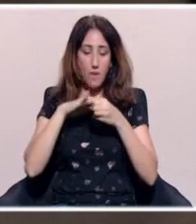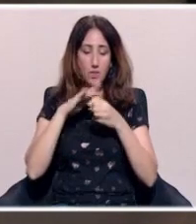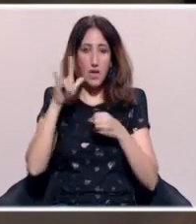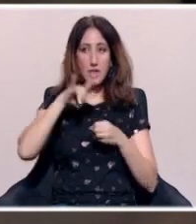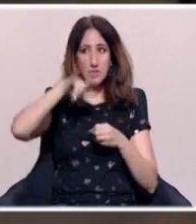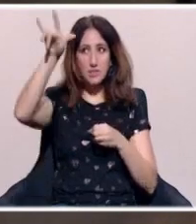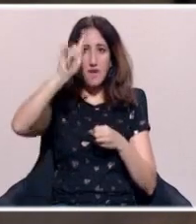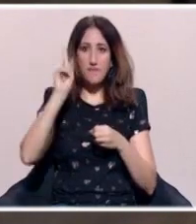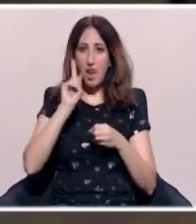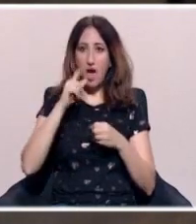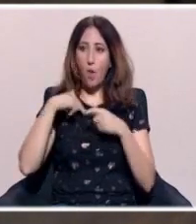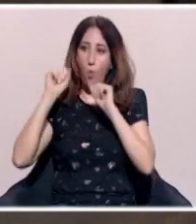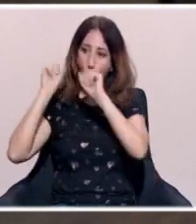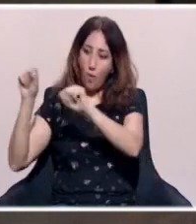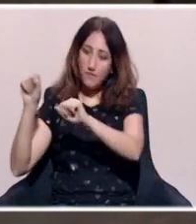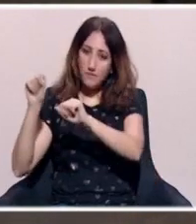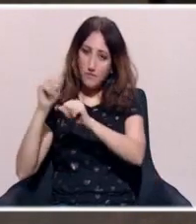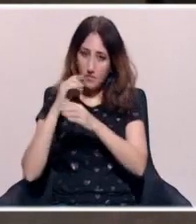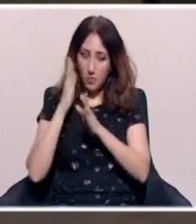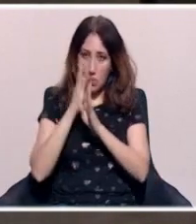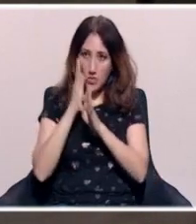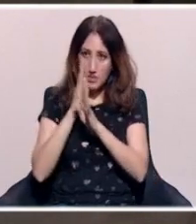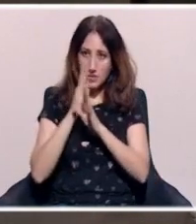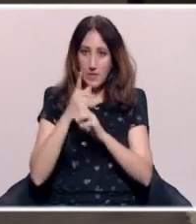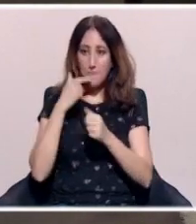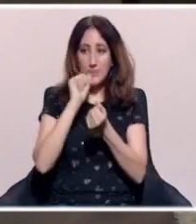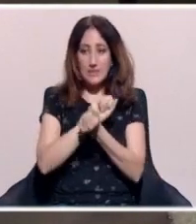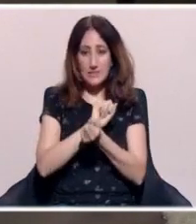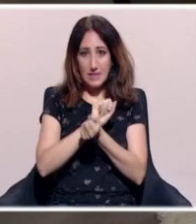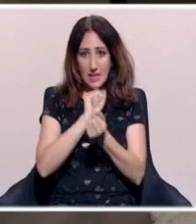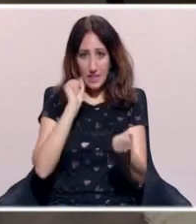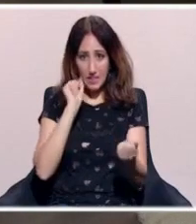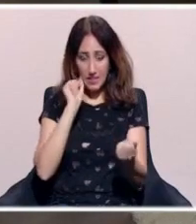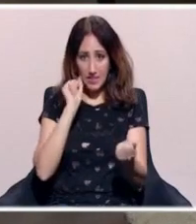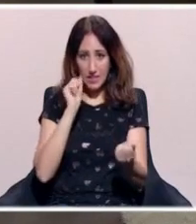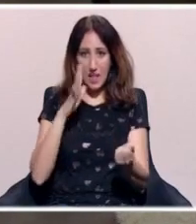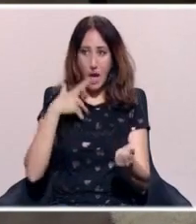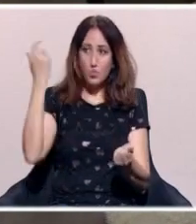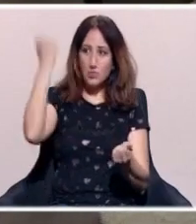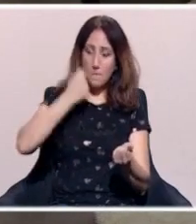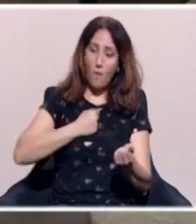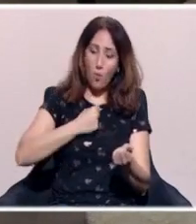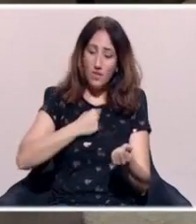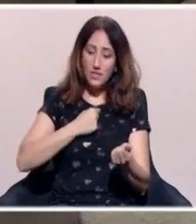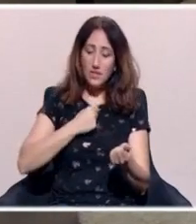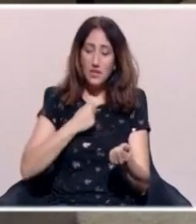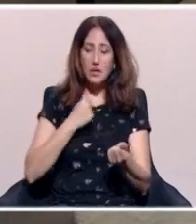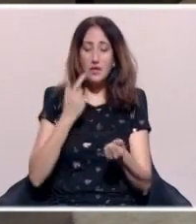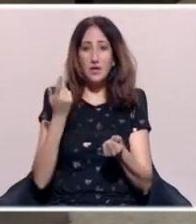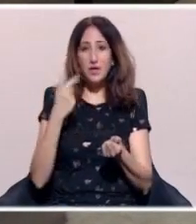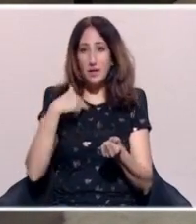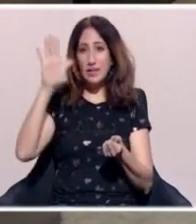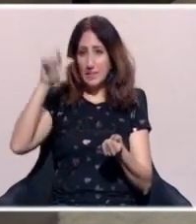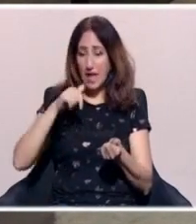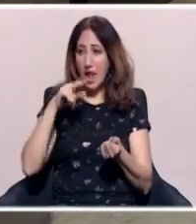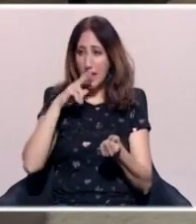السفر وبعدين طلع من السجن منهار وعايز يموتني. لكن انت ايه؟ وبعدين قلت له طب تعالى